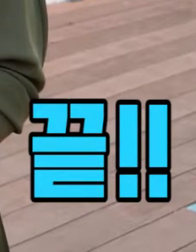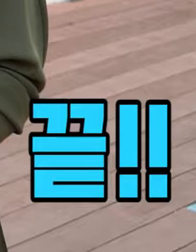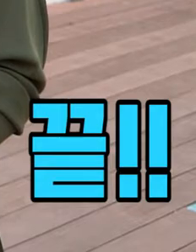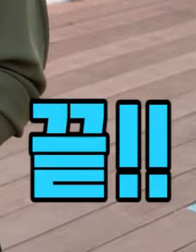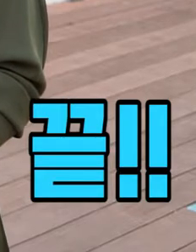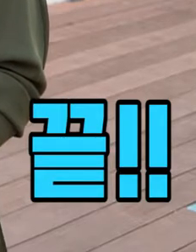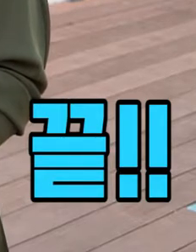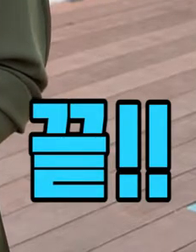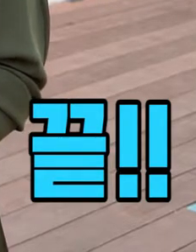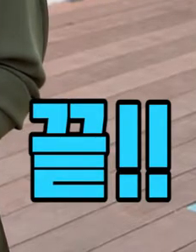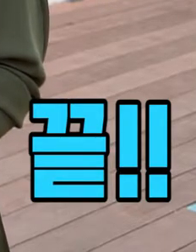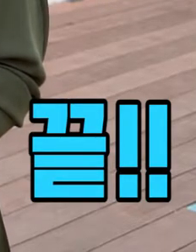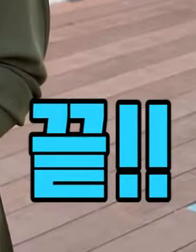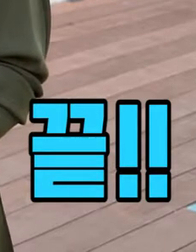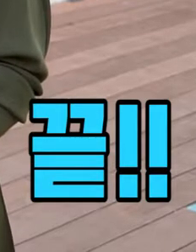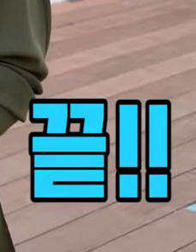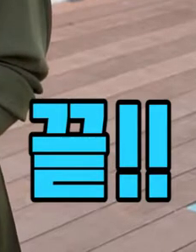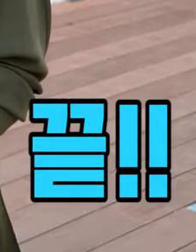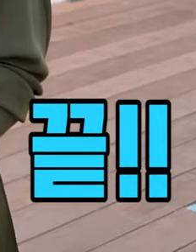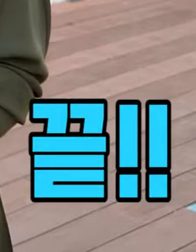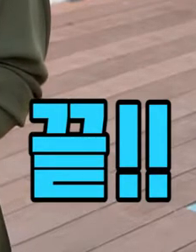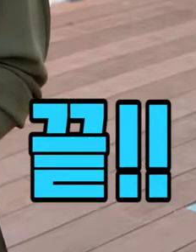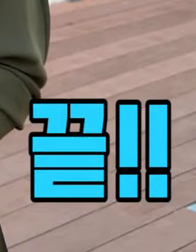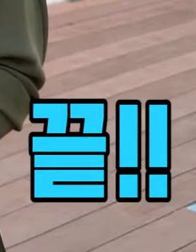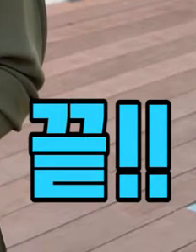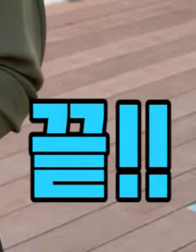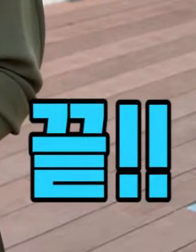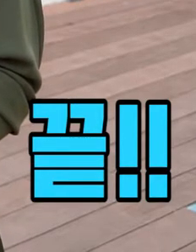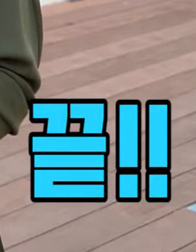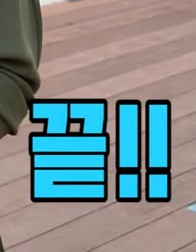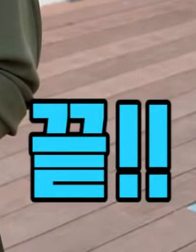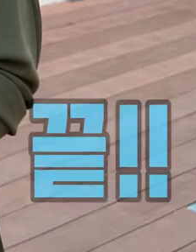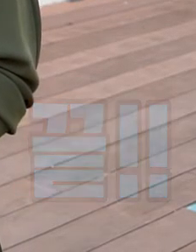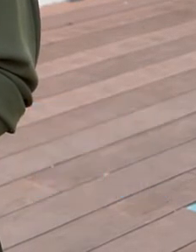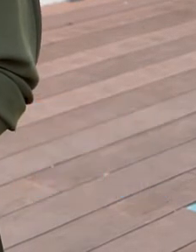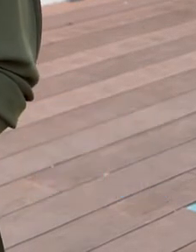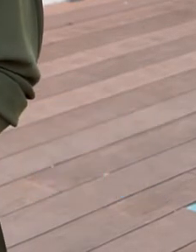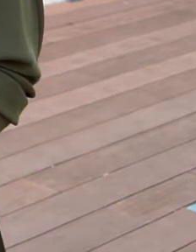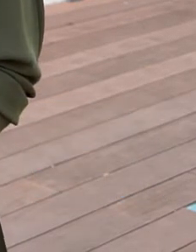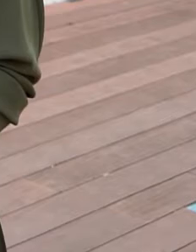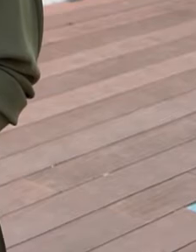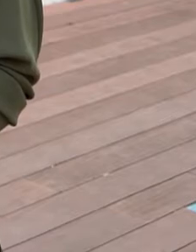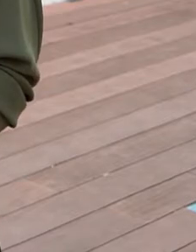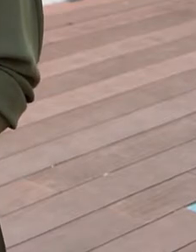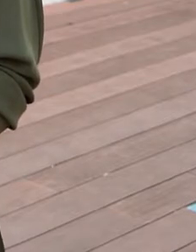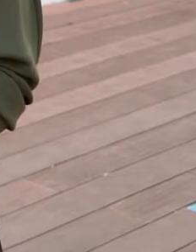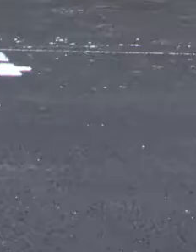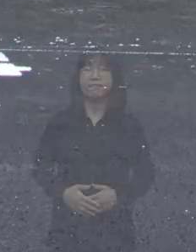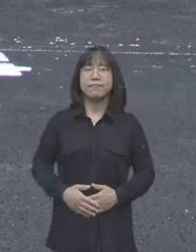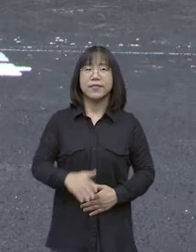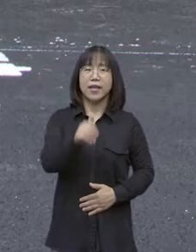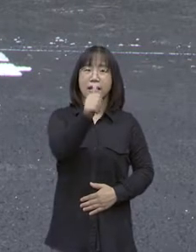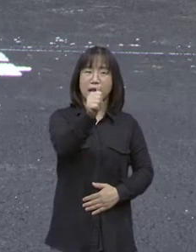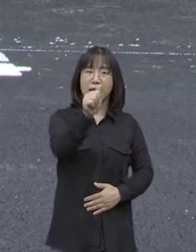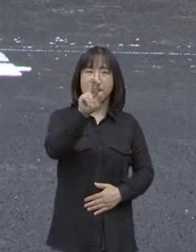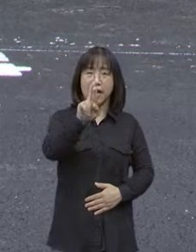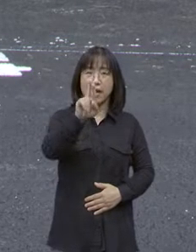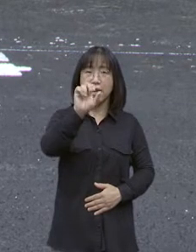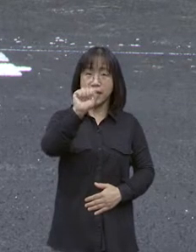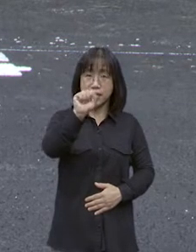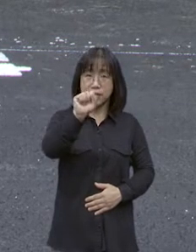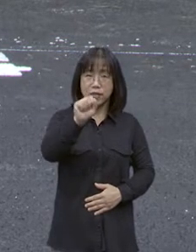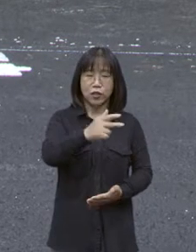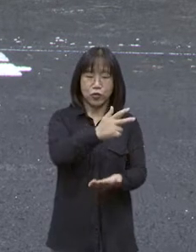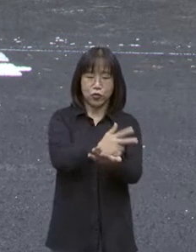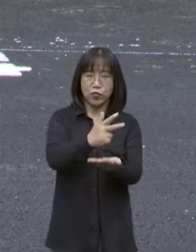통으로 쉽고 편리하게 주차를 할 수 있는 ARS 주차 공유 시스템을 도입했습니다. ARS 주차